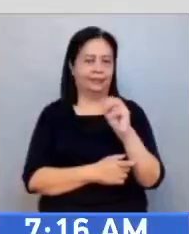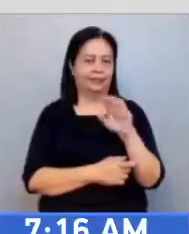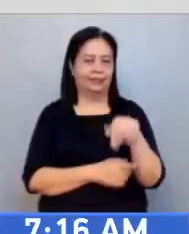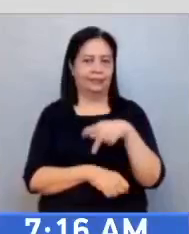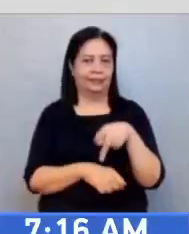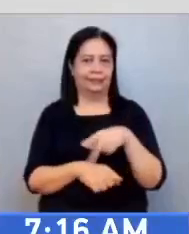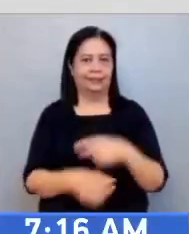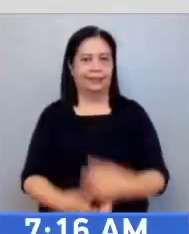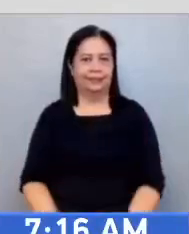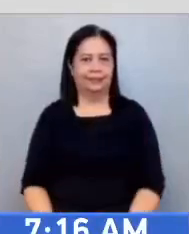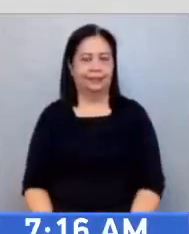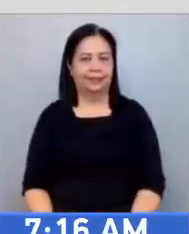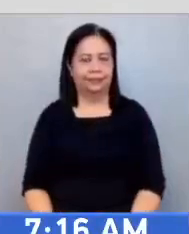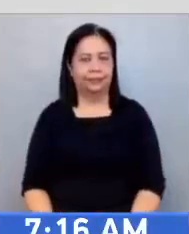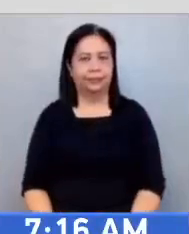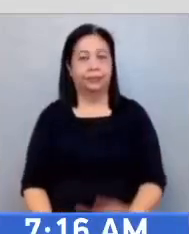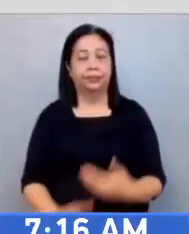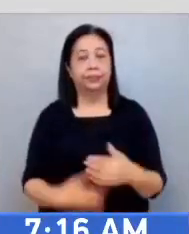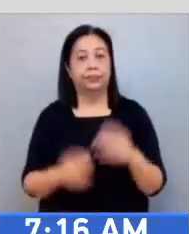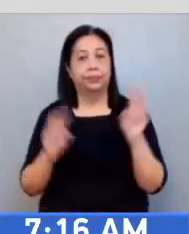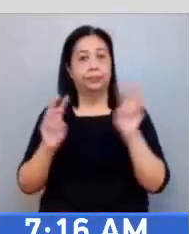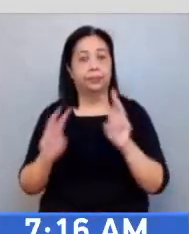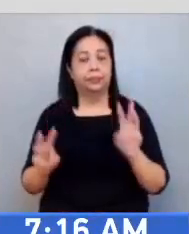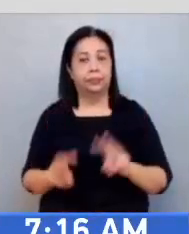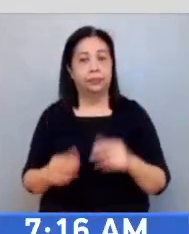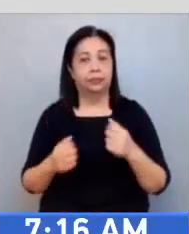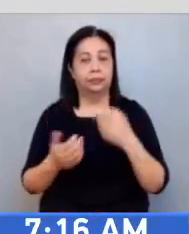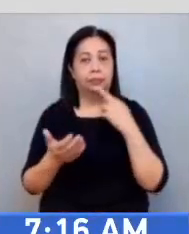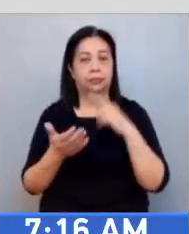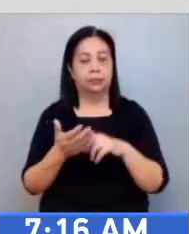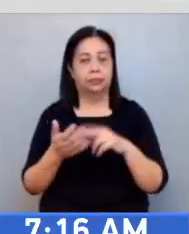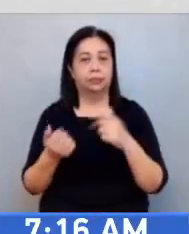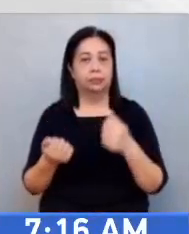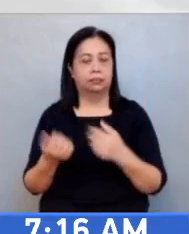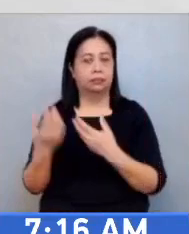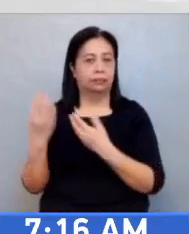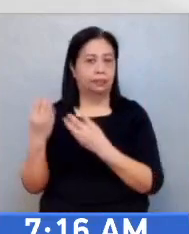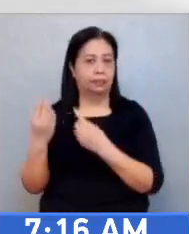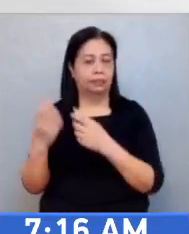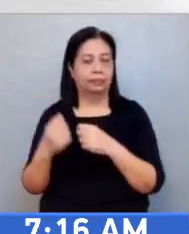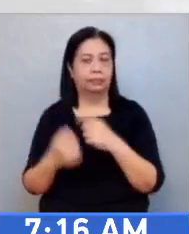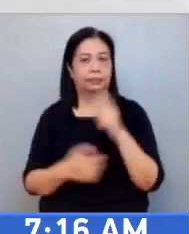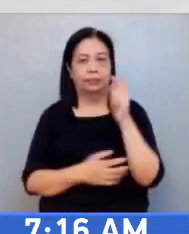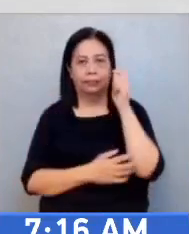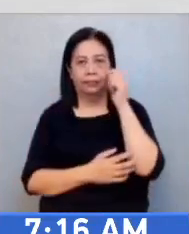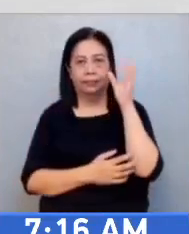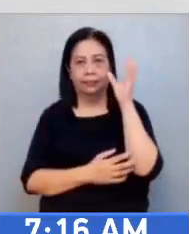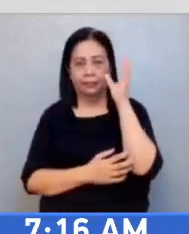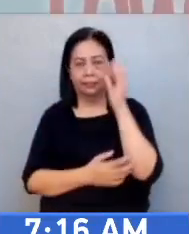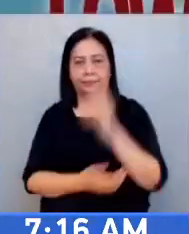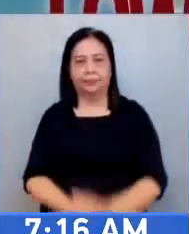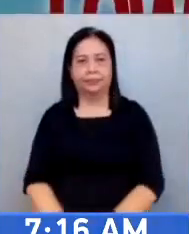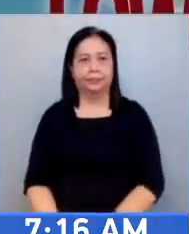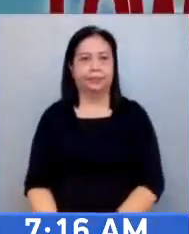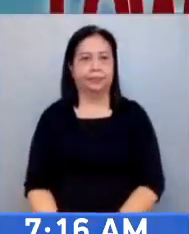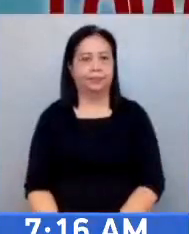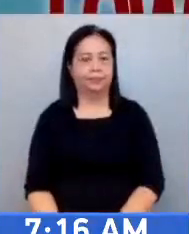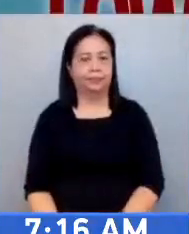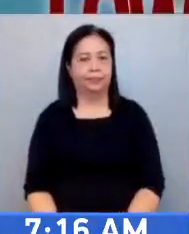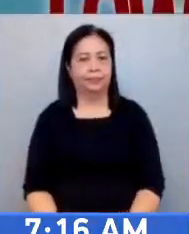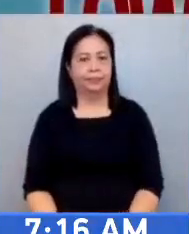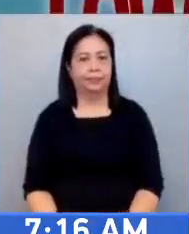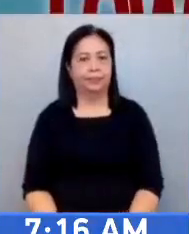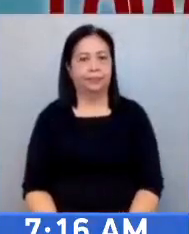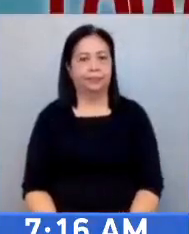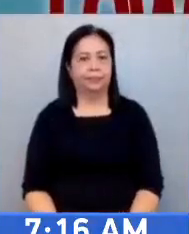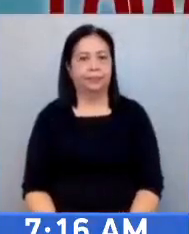Ang ulat panahon ni GMA resident meteorologist Nathaniel Mangtani Cruz. Oh,